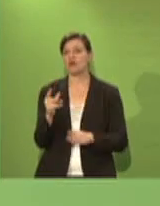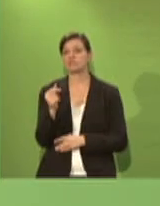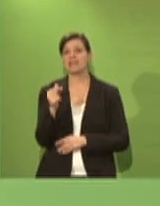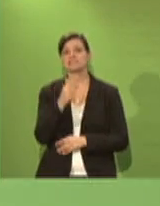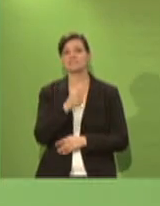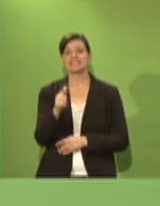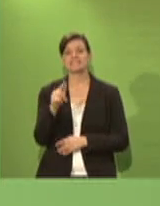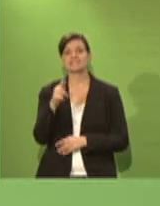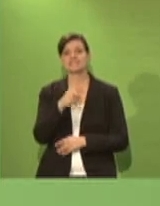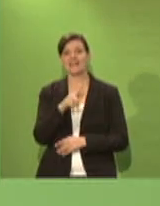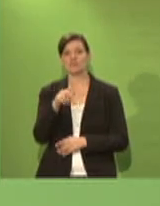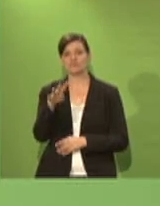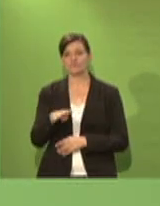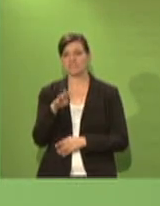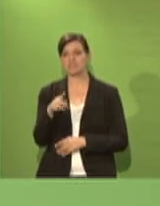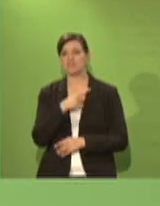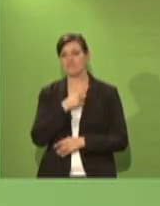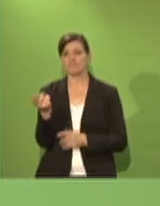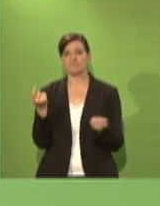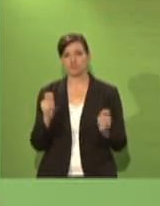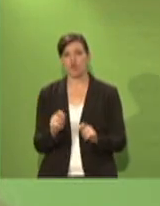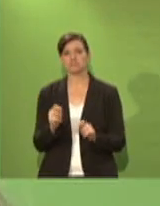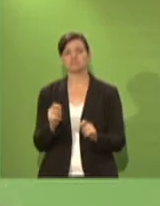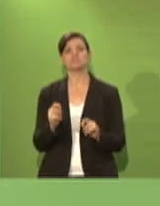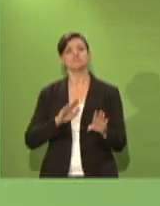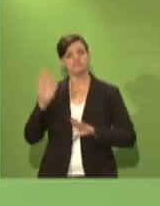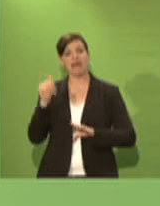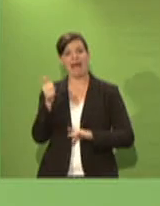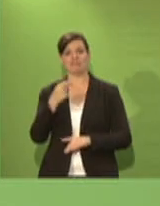2014 einstimmig ohne Stimmenthaltung beschlossen.